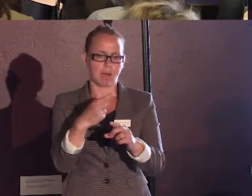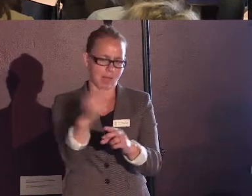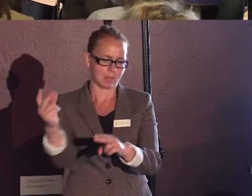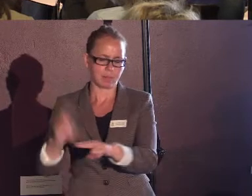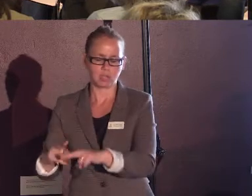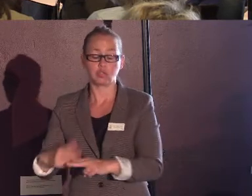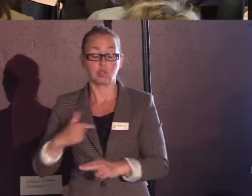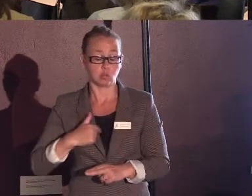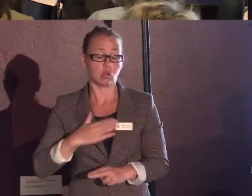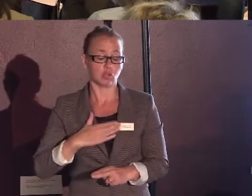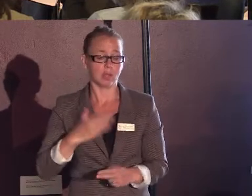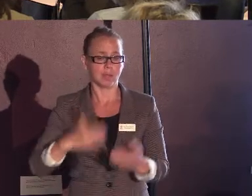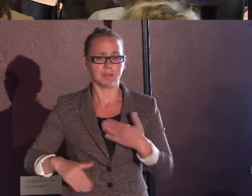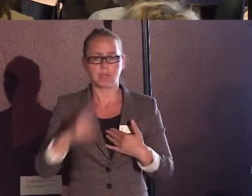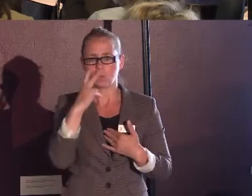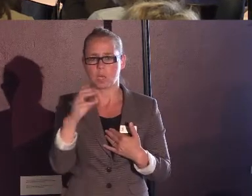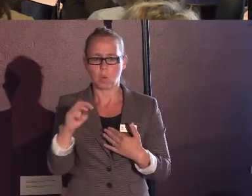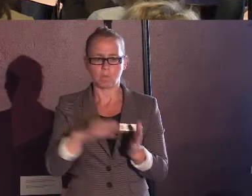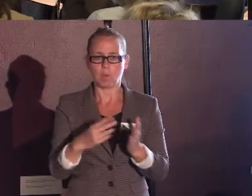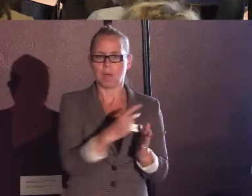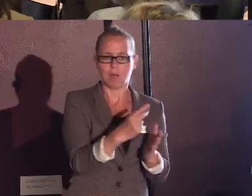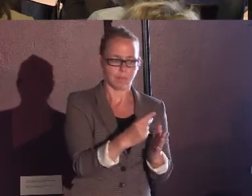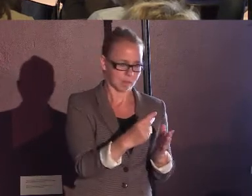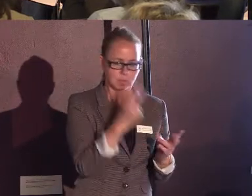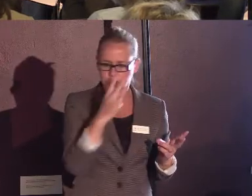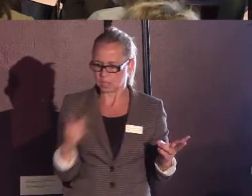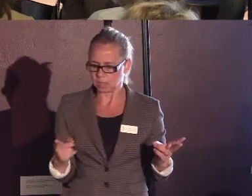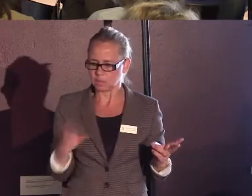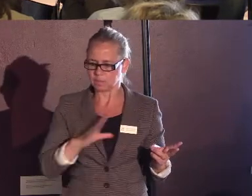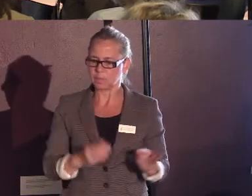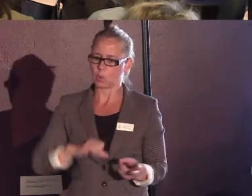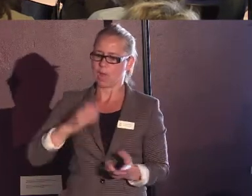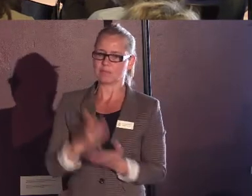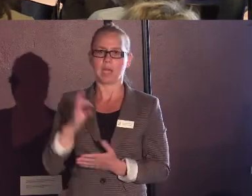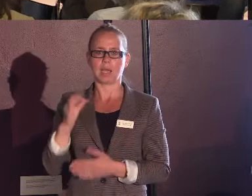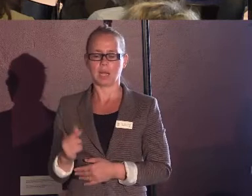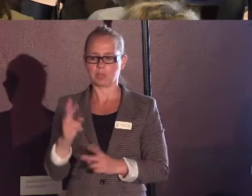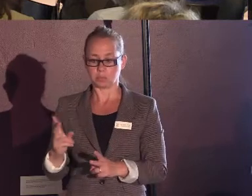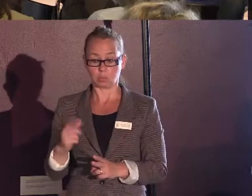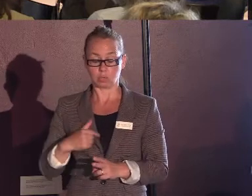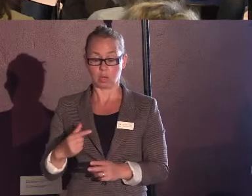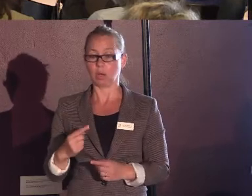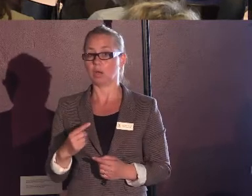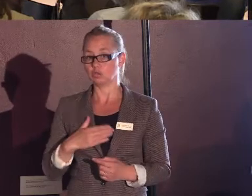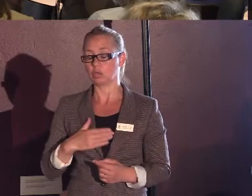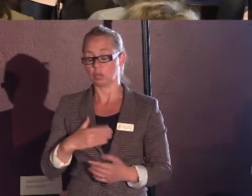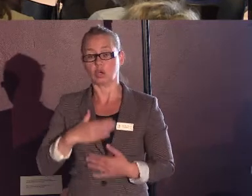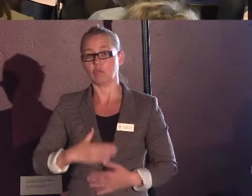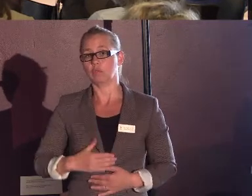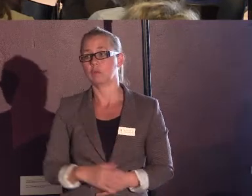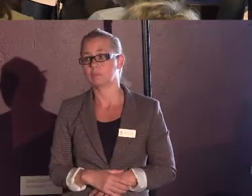tycker att det har varit väldigt intressant att se när man kommer från andra sidan och se den här. Det finns en självsäkerhet som jag har uppskattat otroligt mycket.